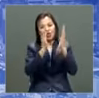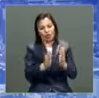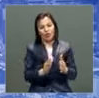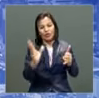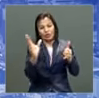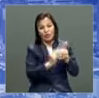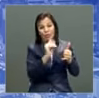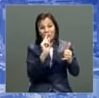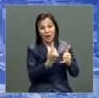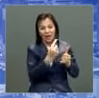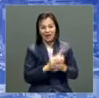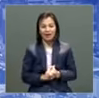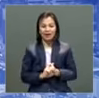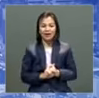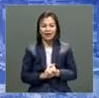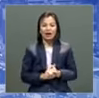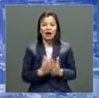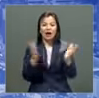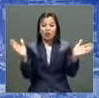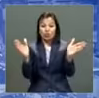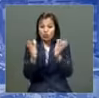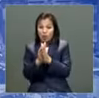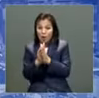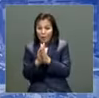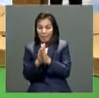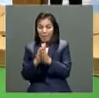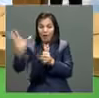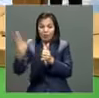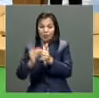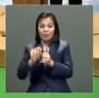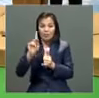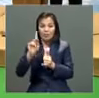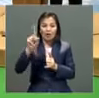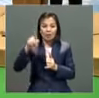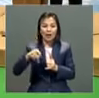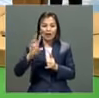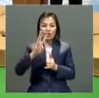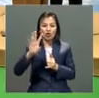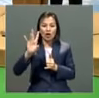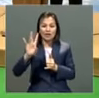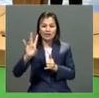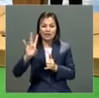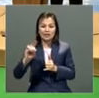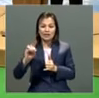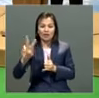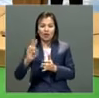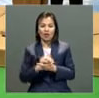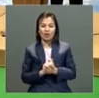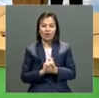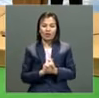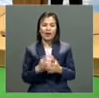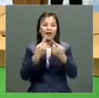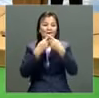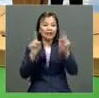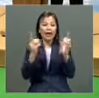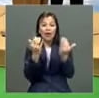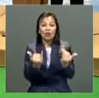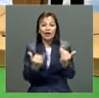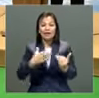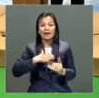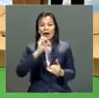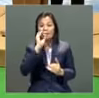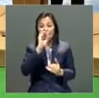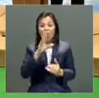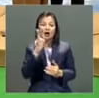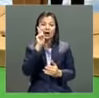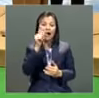นก็ส่งผลให้จำนวนผู้ติดเชื้อสะสมนะคะอยู่ที่ 2,672 คนแต่อย่างไรก็ตามค่ะวันนี้ต้องบอกว่ามีข่